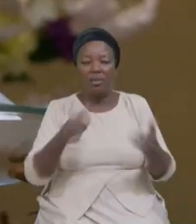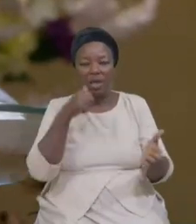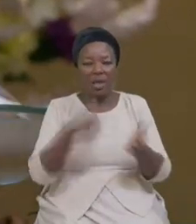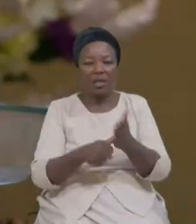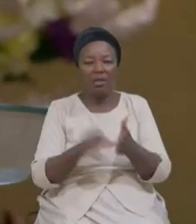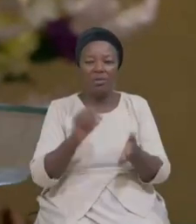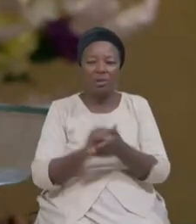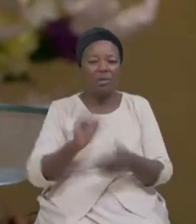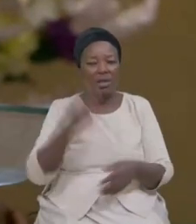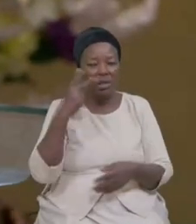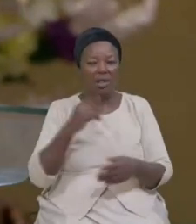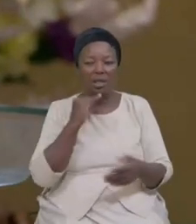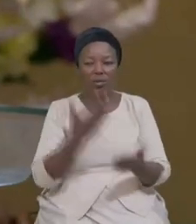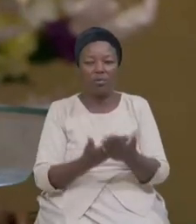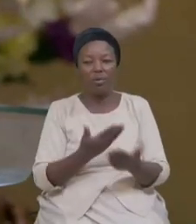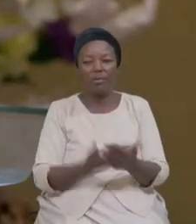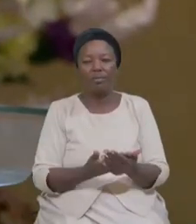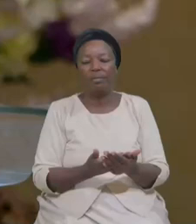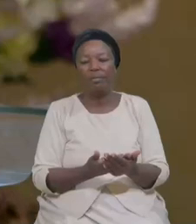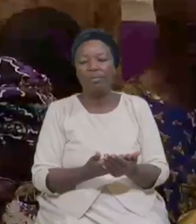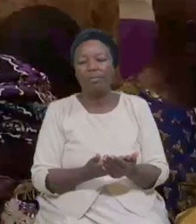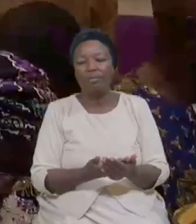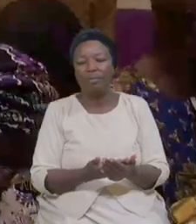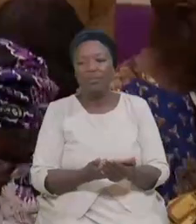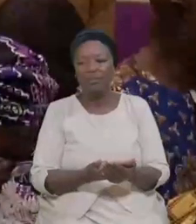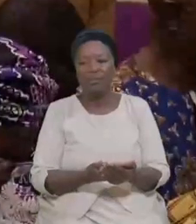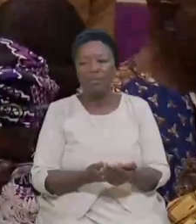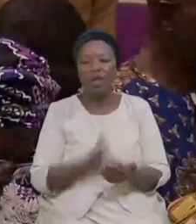et remplissez les fiches correctement, lisibles.